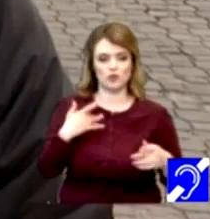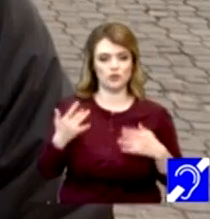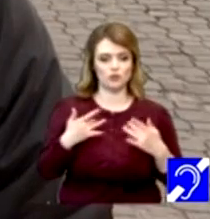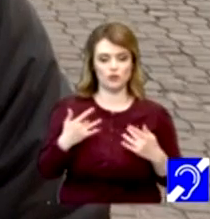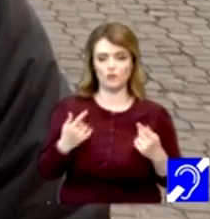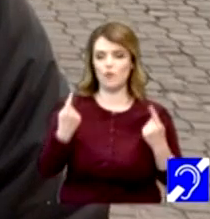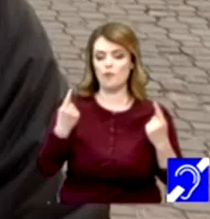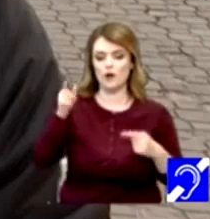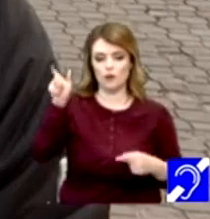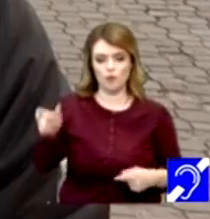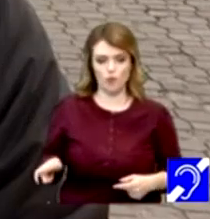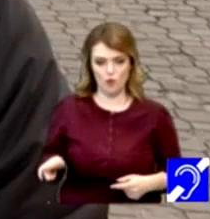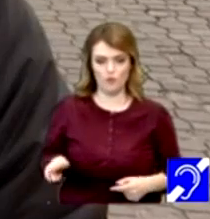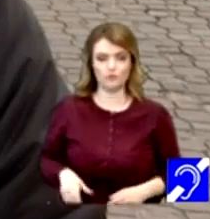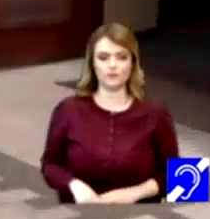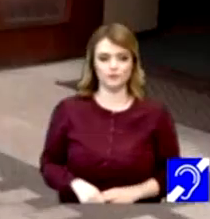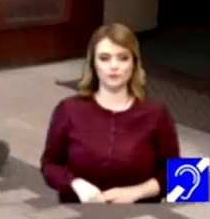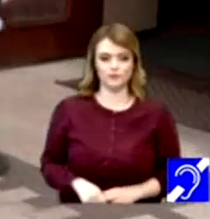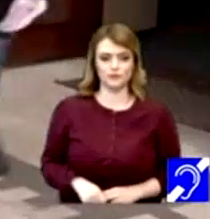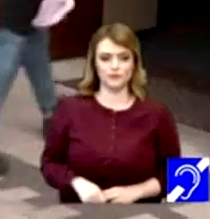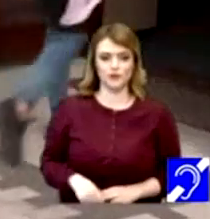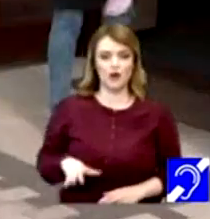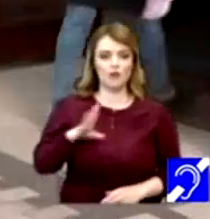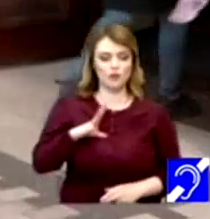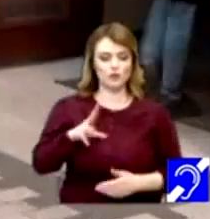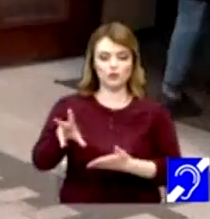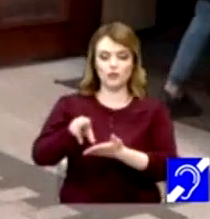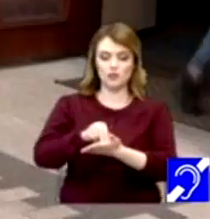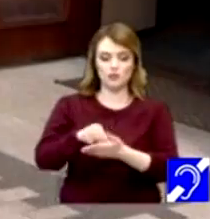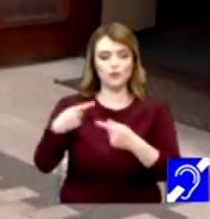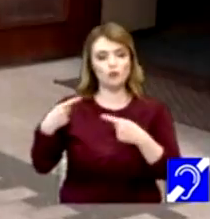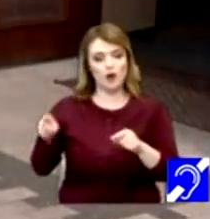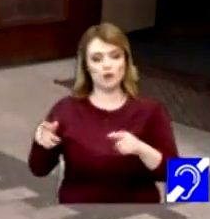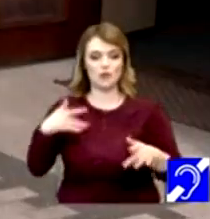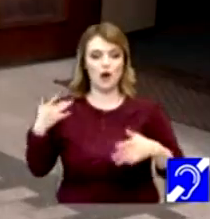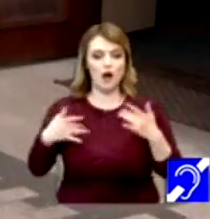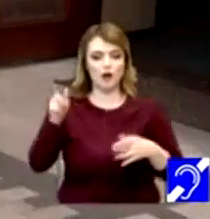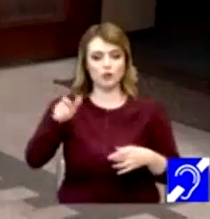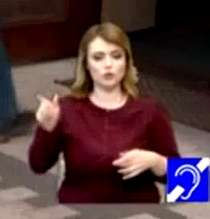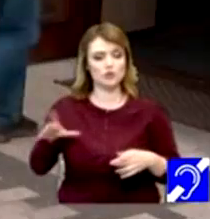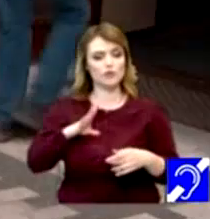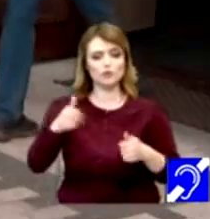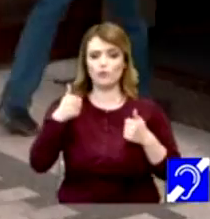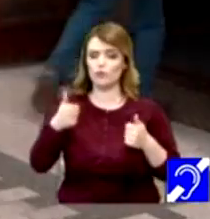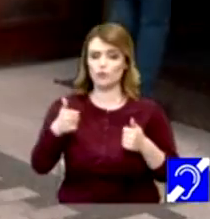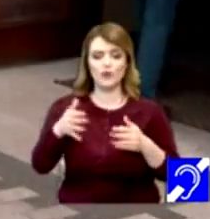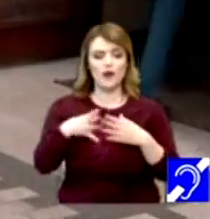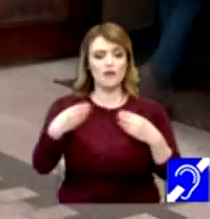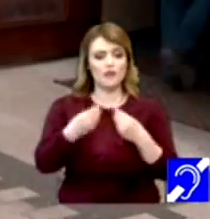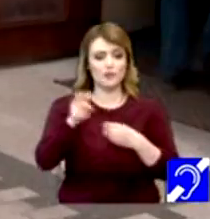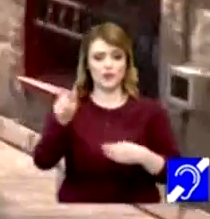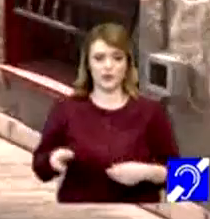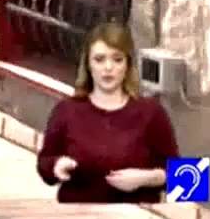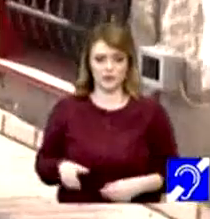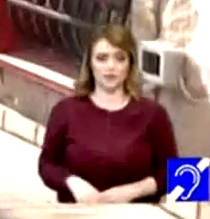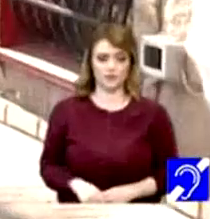un munte de om cu literă mare. A fost un exemplu pentru alți actori și un bun familist, spun rudele lui Boris